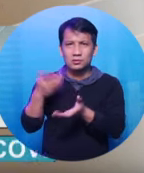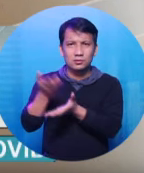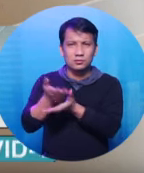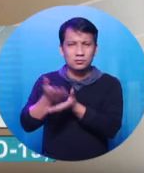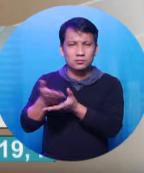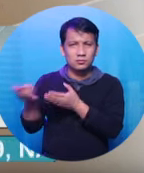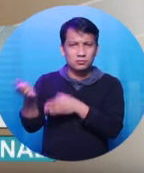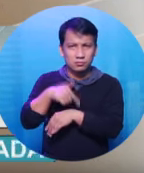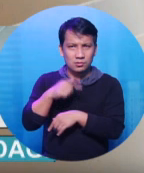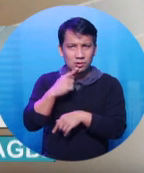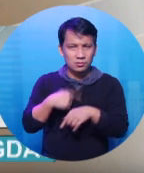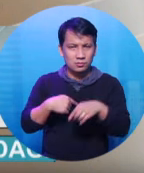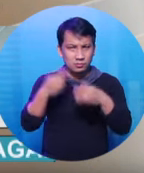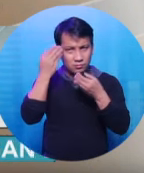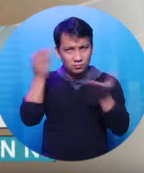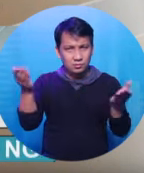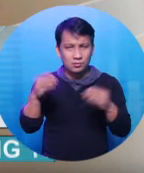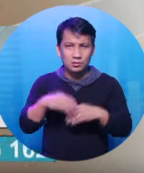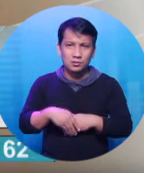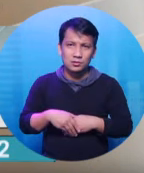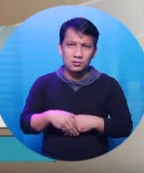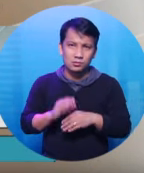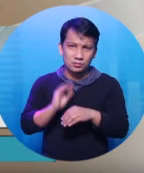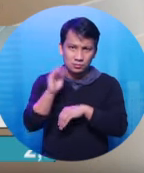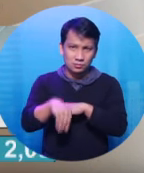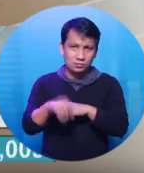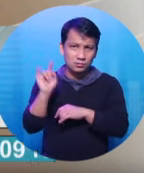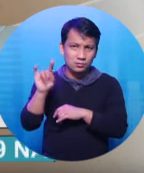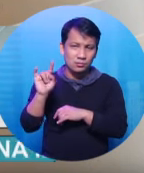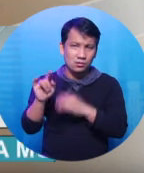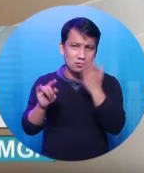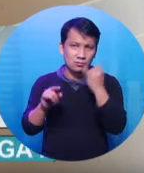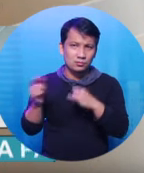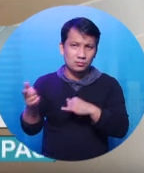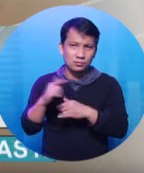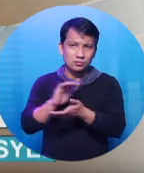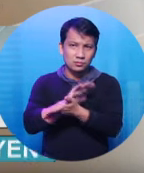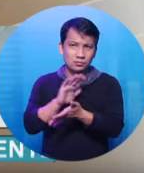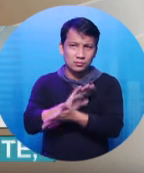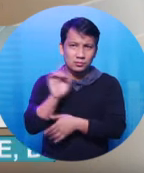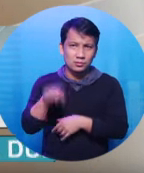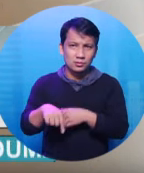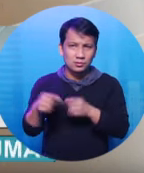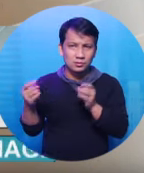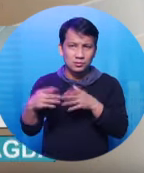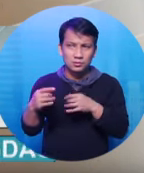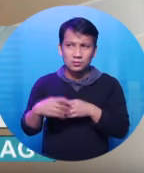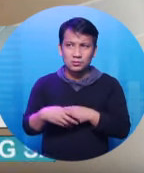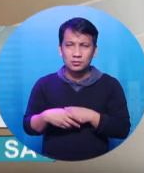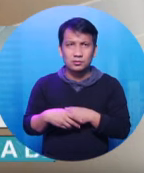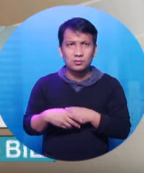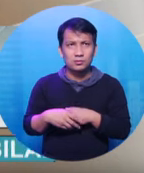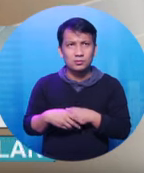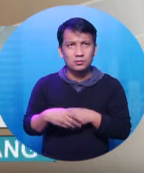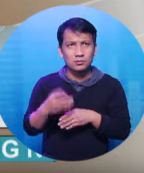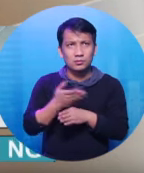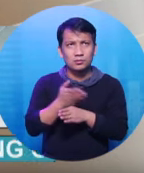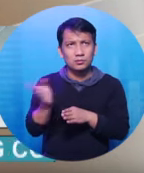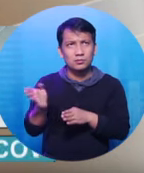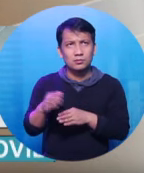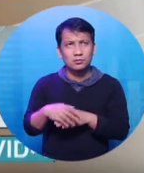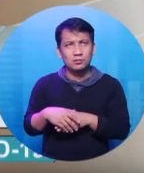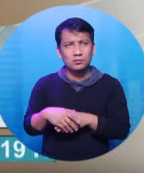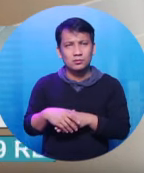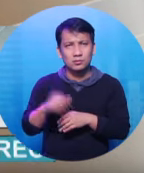because of the things that they said over media. Pinipigilan sila because of the paper. Yun lang yung point ko. Ma'am, pwede makasingit.